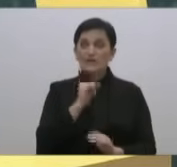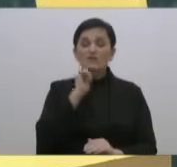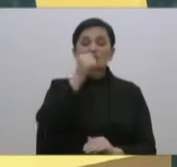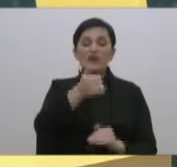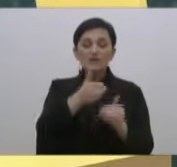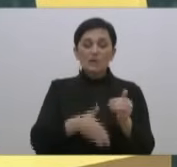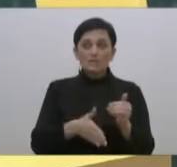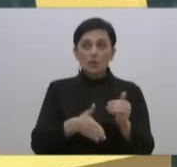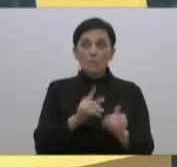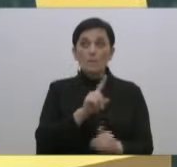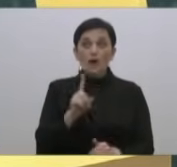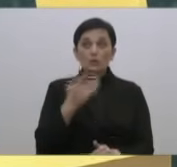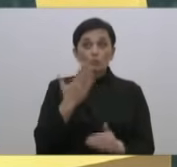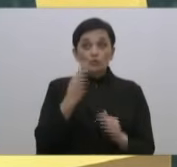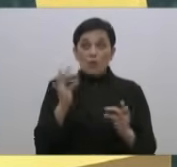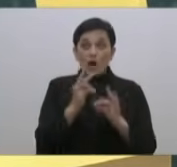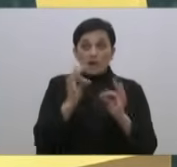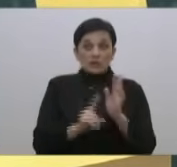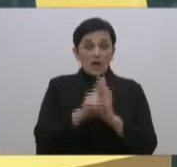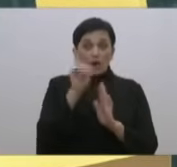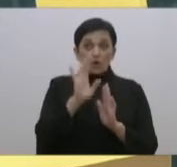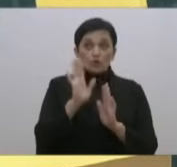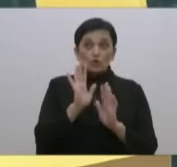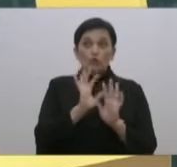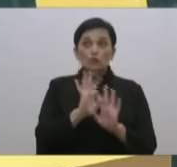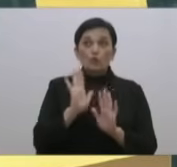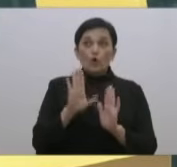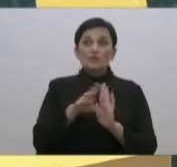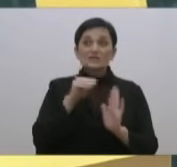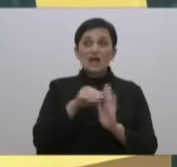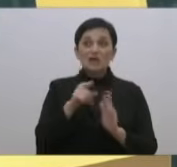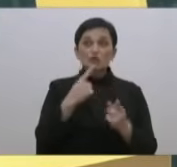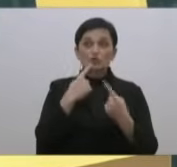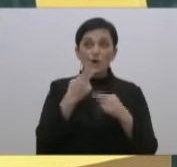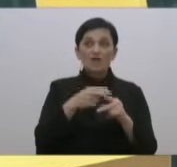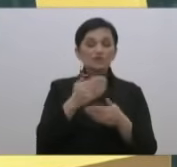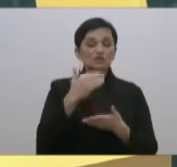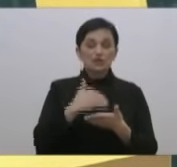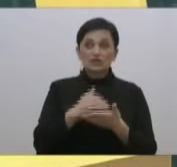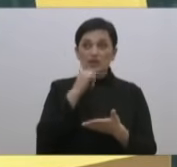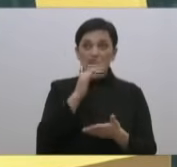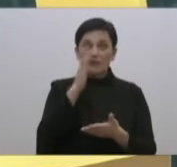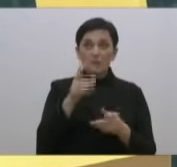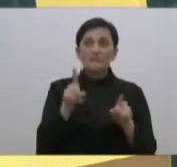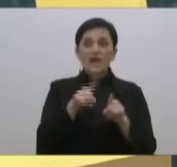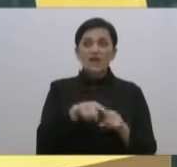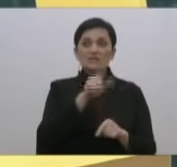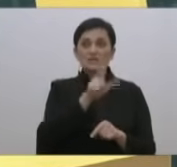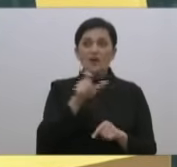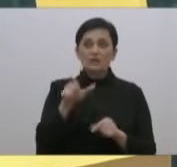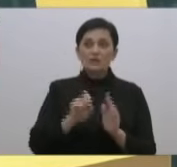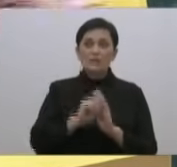ხვალ ვერ დამთავრდება. Მაგრამ თუ არასოდეს დავიწყეთ ამაზე ზრუნვა და მხოლოდ საარჩევნო ილაპარაკი, რა თქმა უნდა, ეს შედეგი ვერ დადგება. Ასე